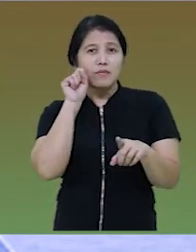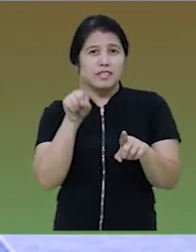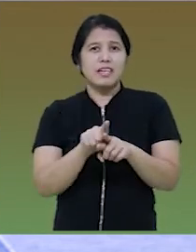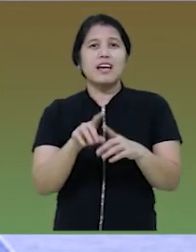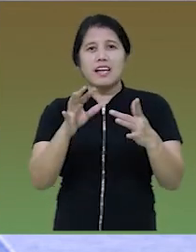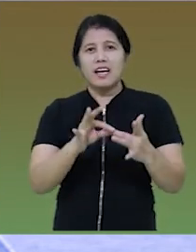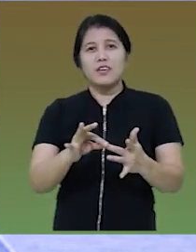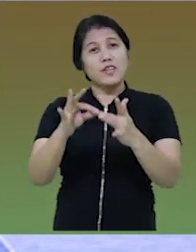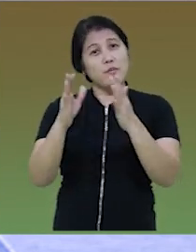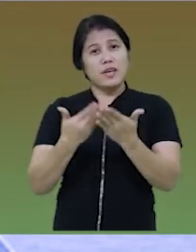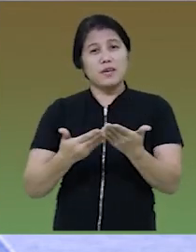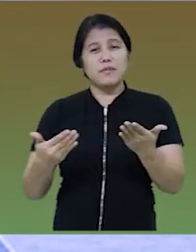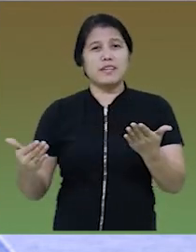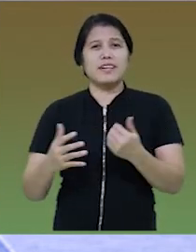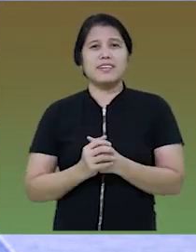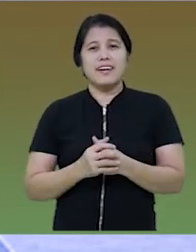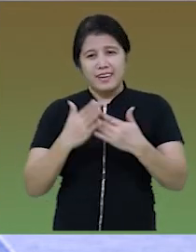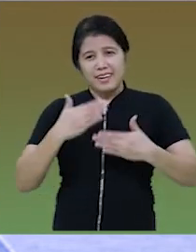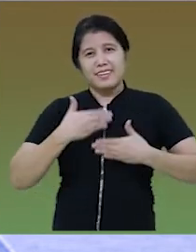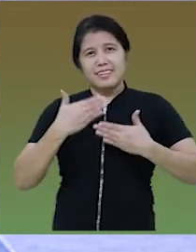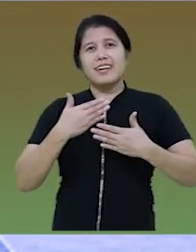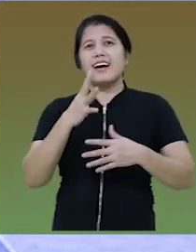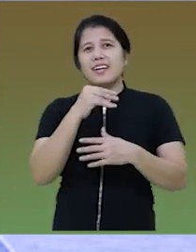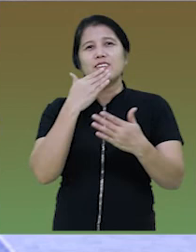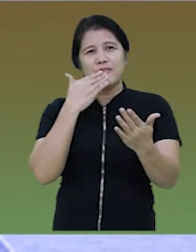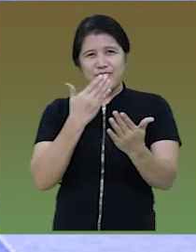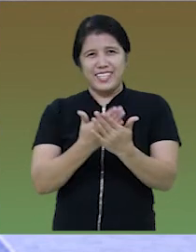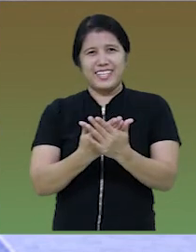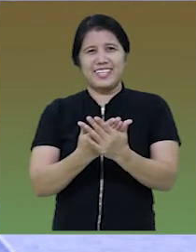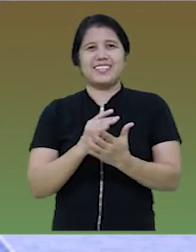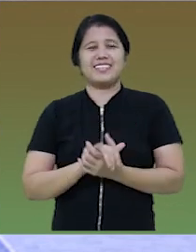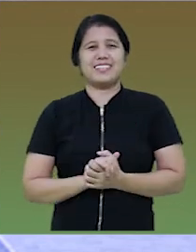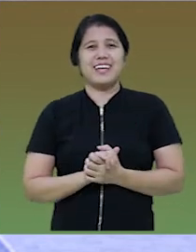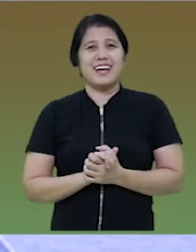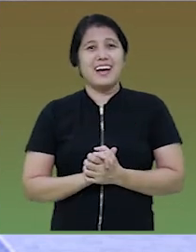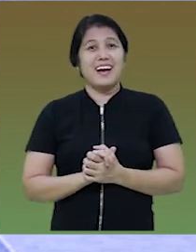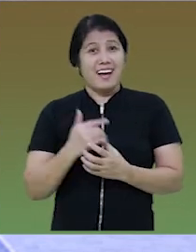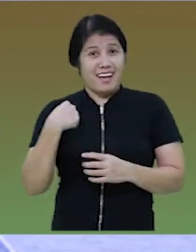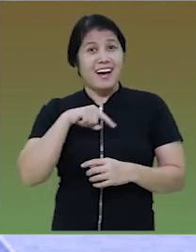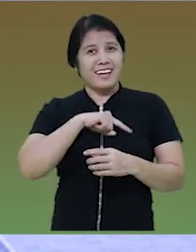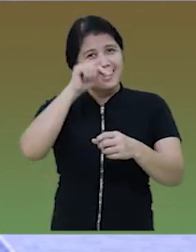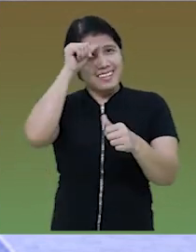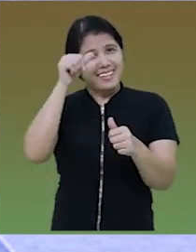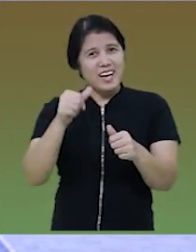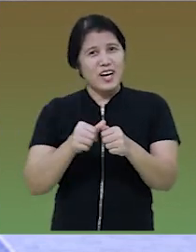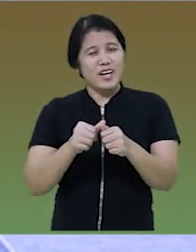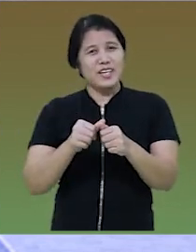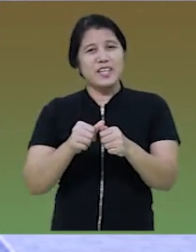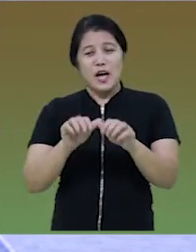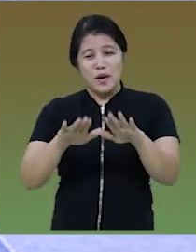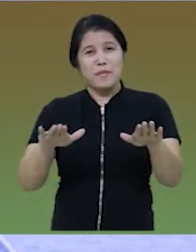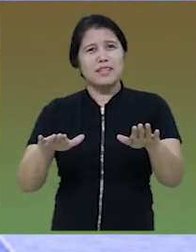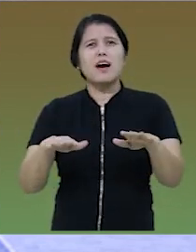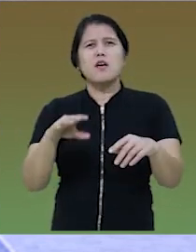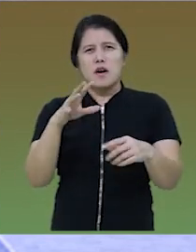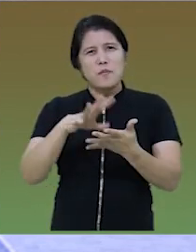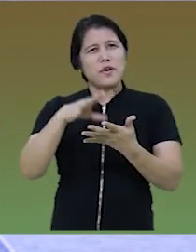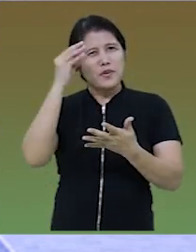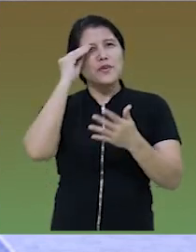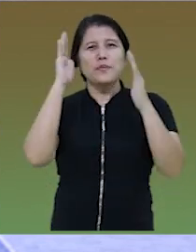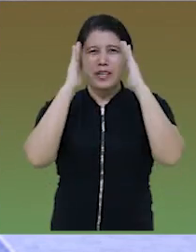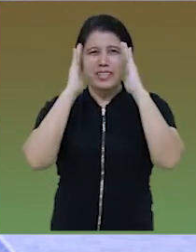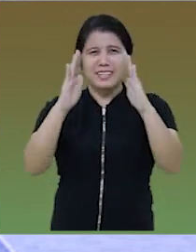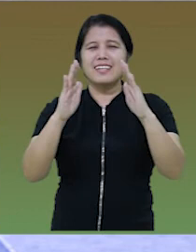lalo na ang mga bagay na ikakasaya at ikakabuti niya. Ating tandaan, ang batang marunong makinig